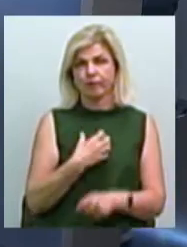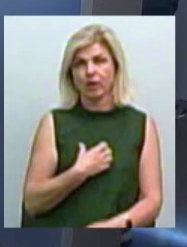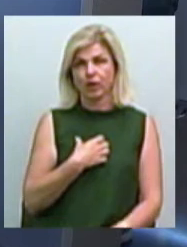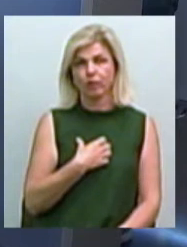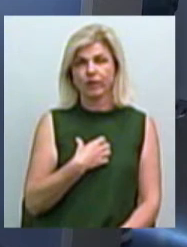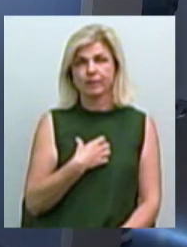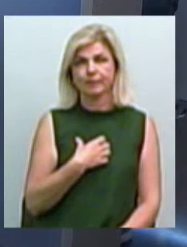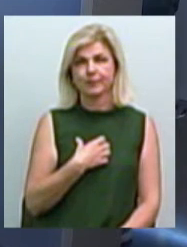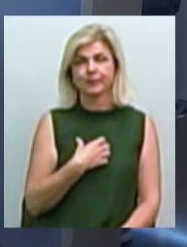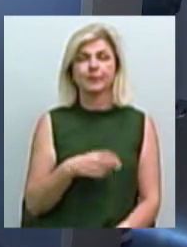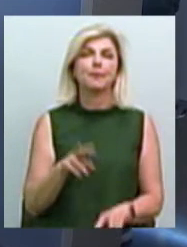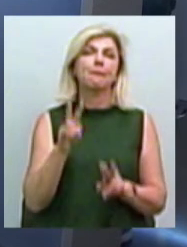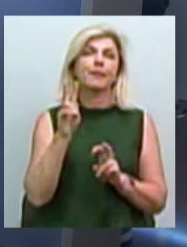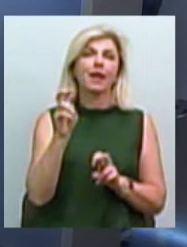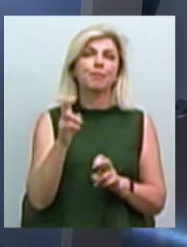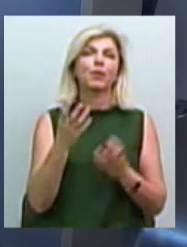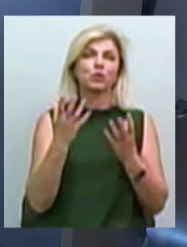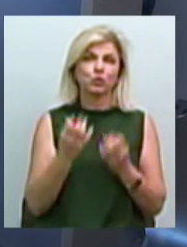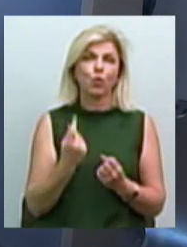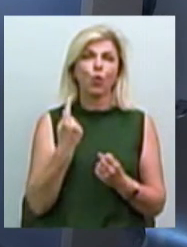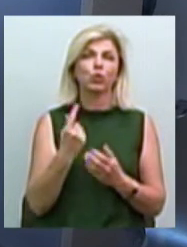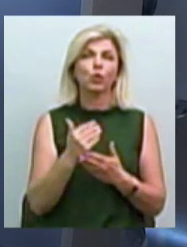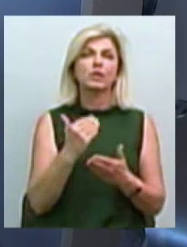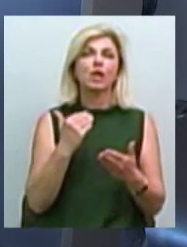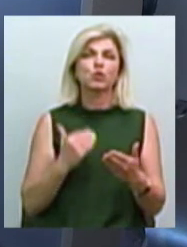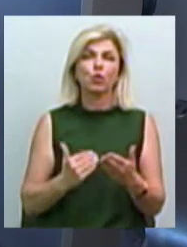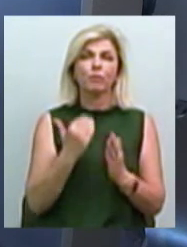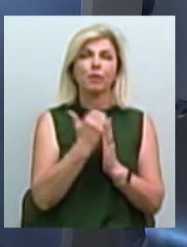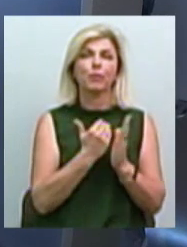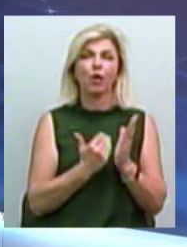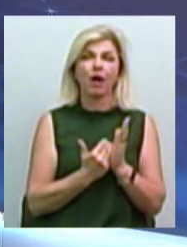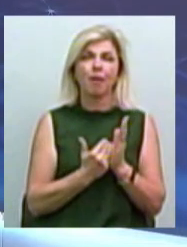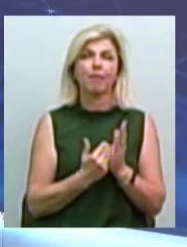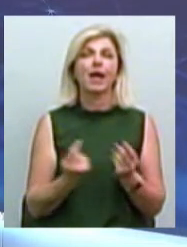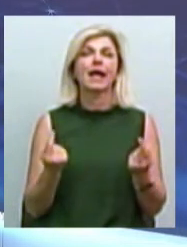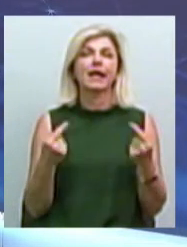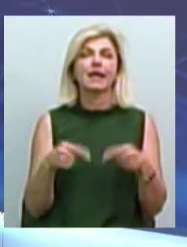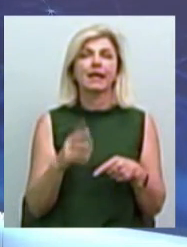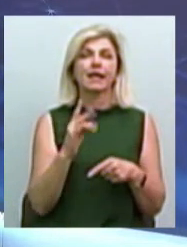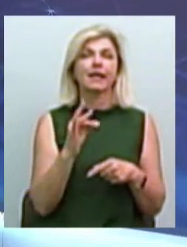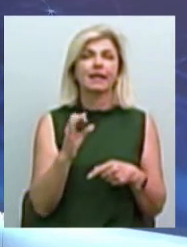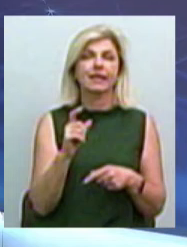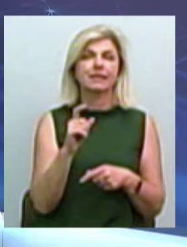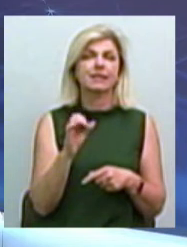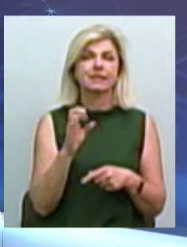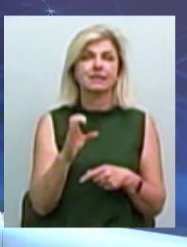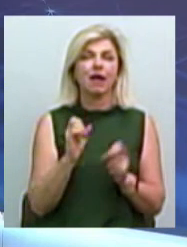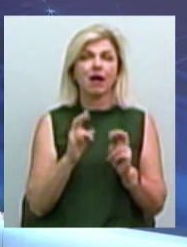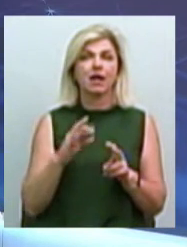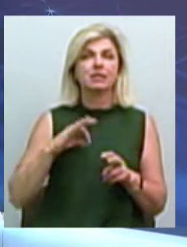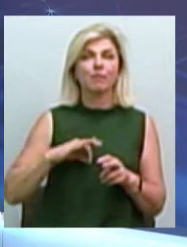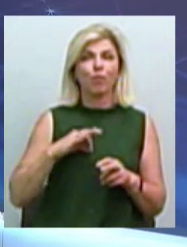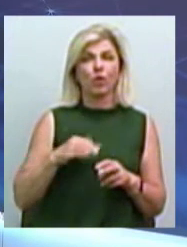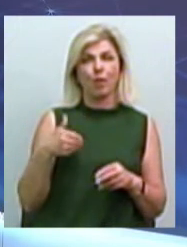превалировать. Тема для однієї з наступних програм – криза. Як її використати з користю для себе, так? Про те,